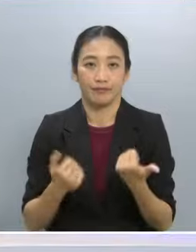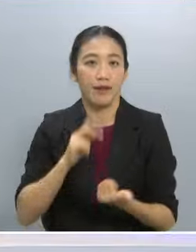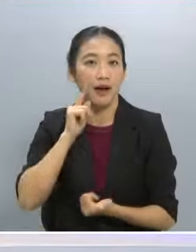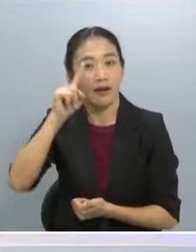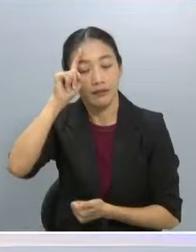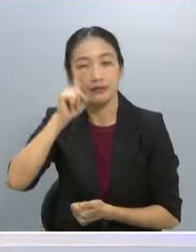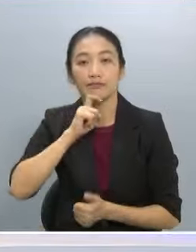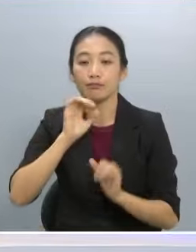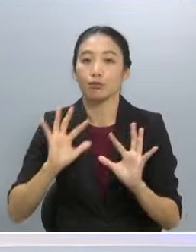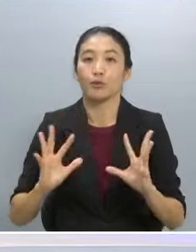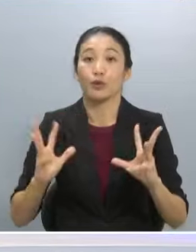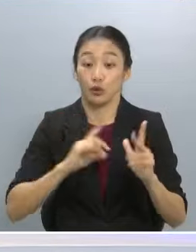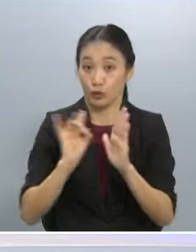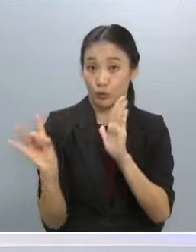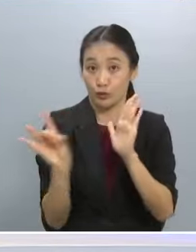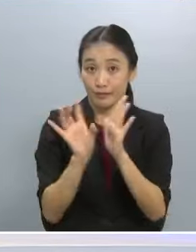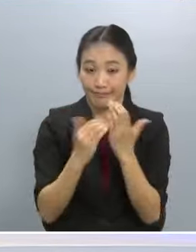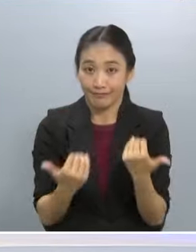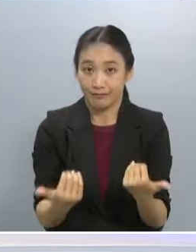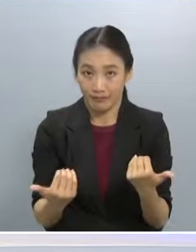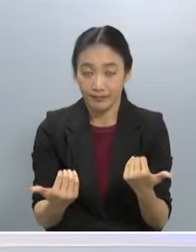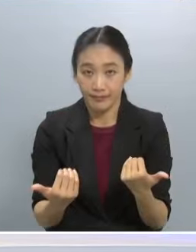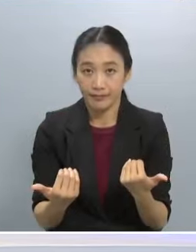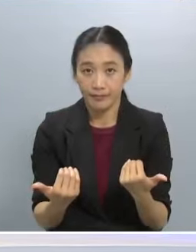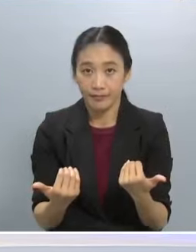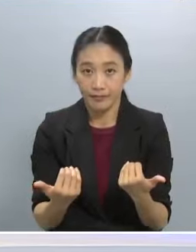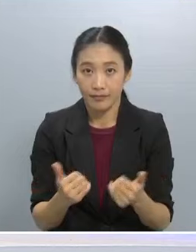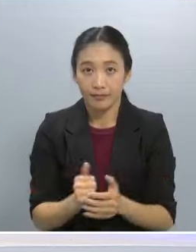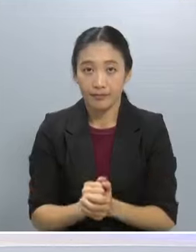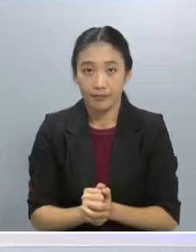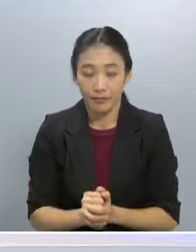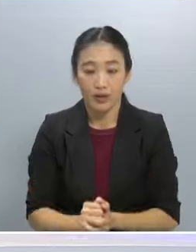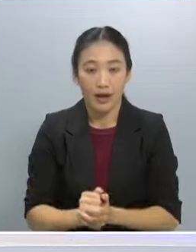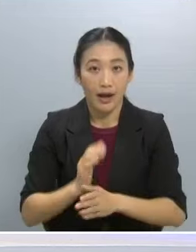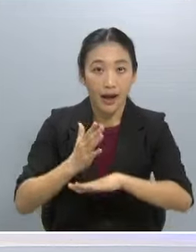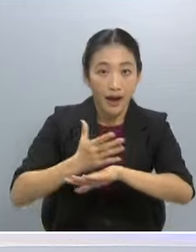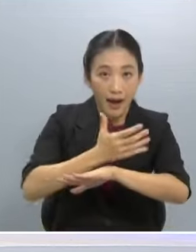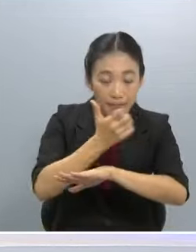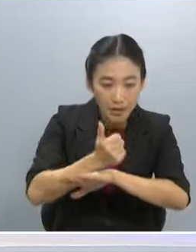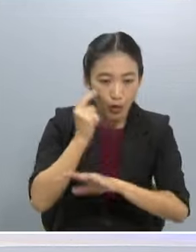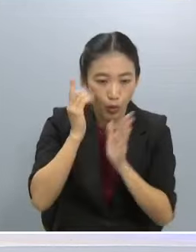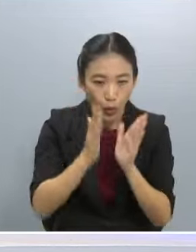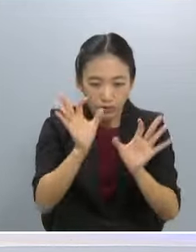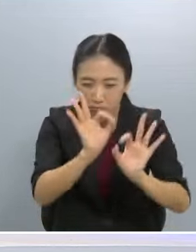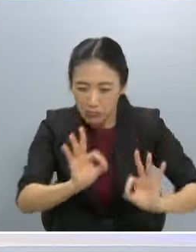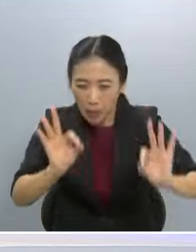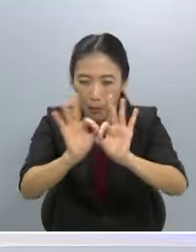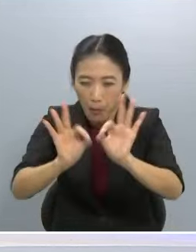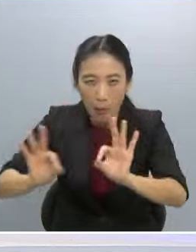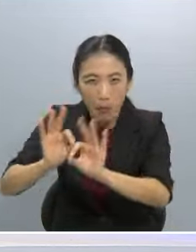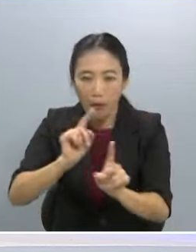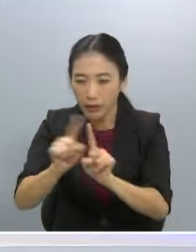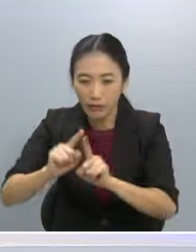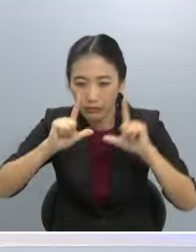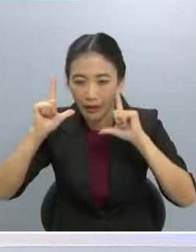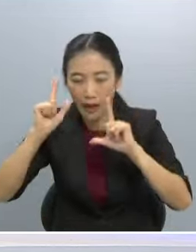ปิดท้ายเอาครบถ้วนกระบวนความความเคลื่อนไหวของคนสำคัญทางการเมืองแต่ละคนทำอะไรเป็นที่สนใจทั้งนั้นแหละเป็นต้นว่าคุณเฉ